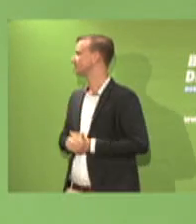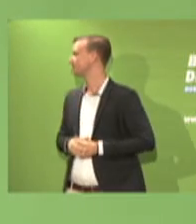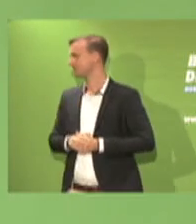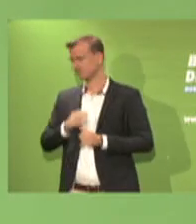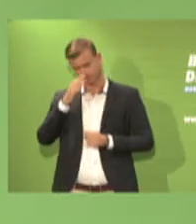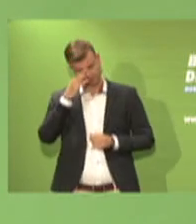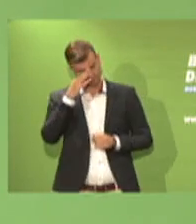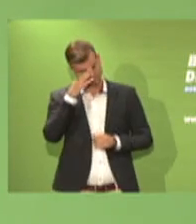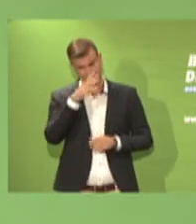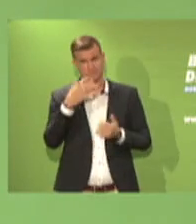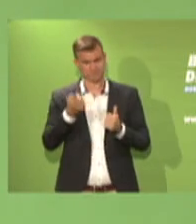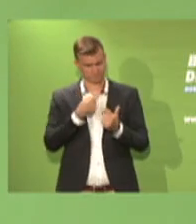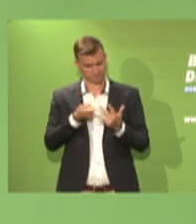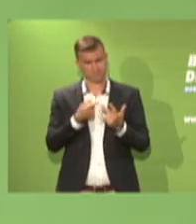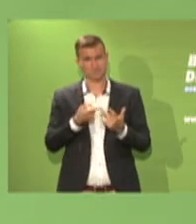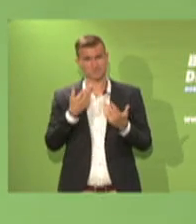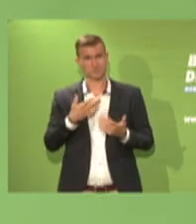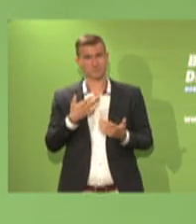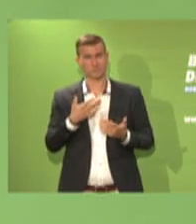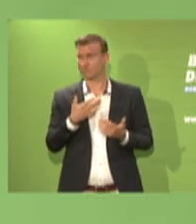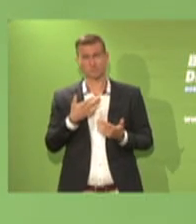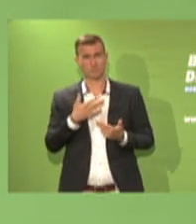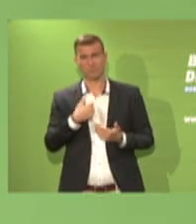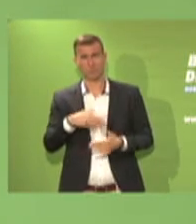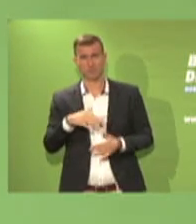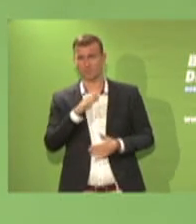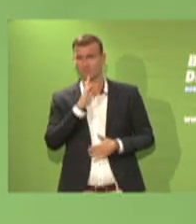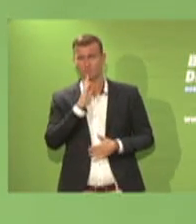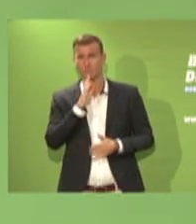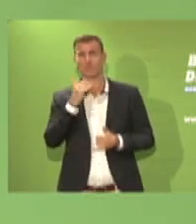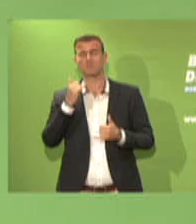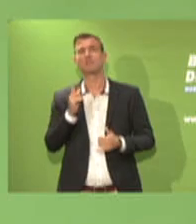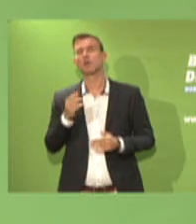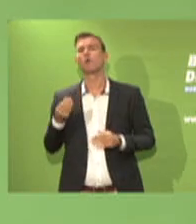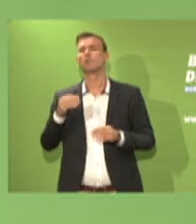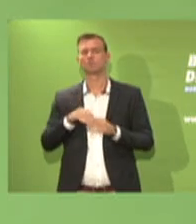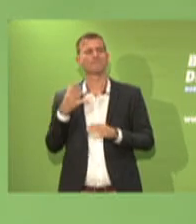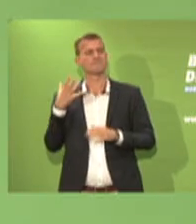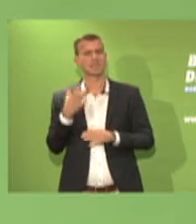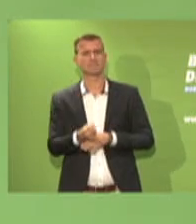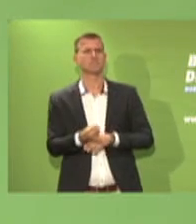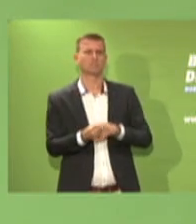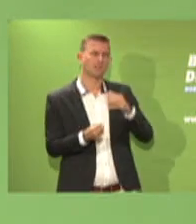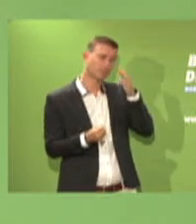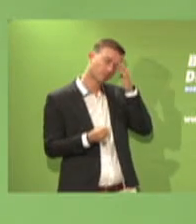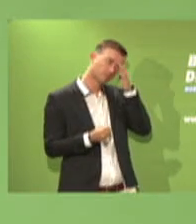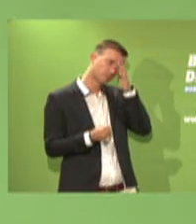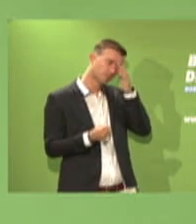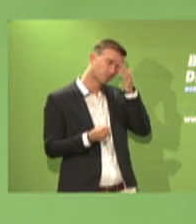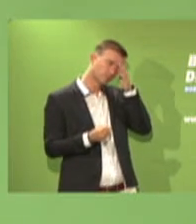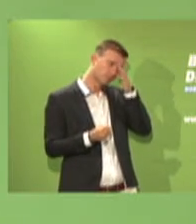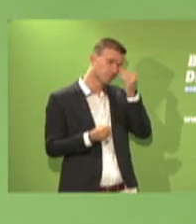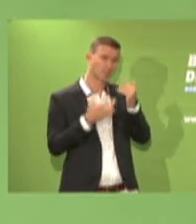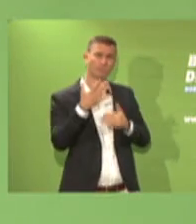Und als ob das alles nicht schlimm genug war, hat sich inzwischen herausgestellt, dass während des